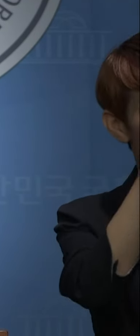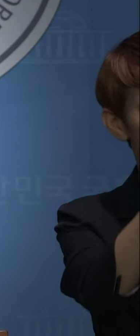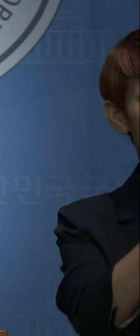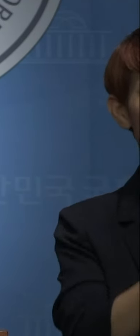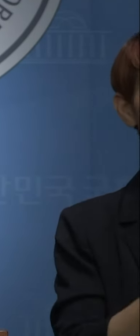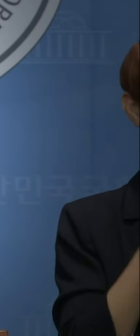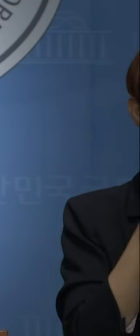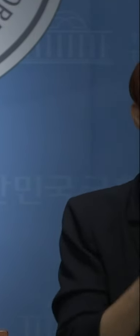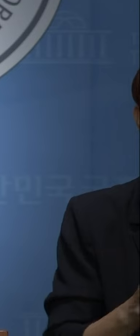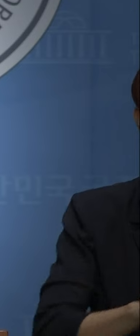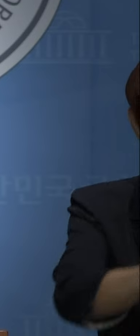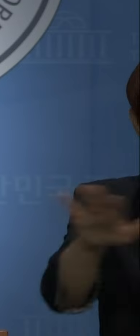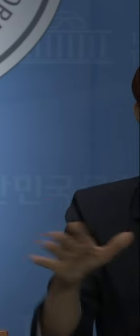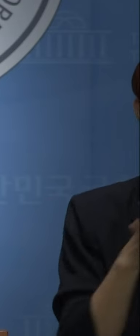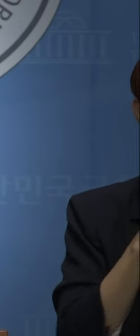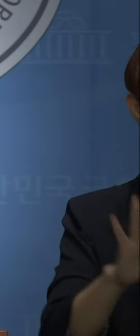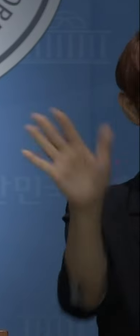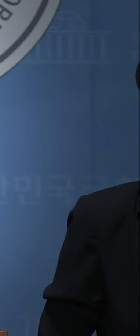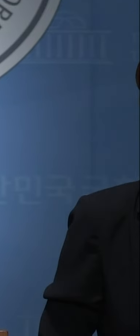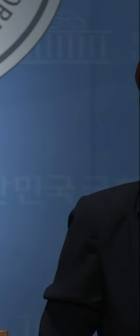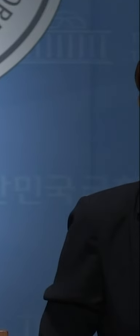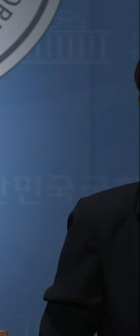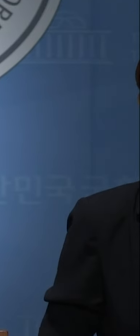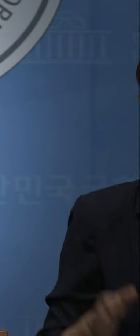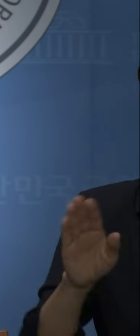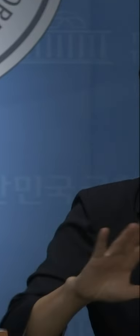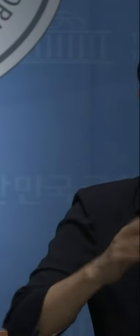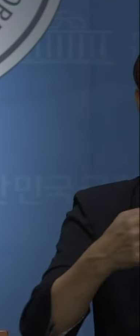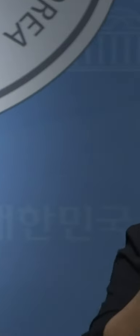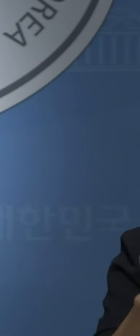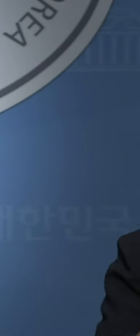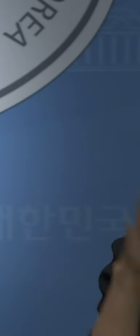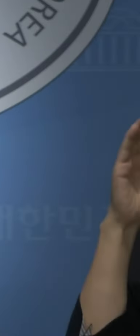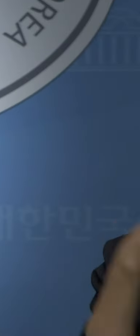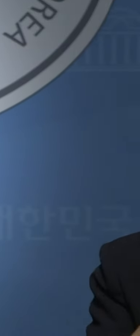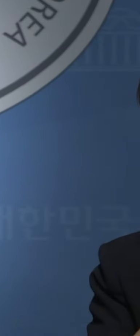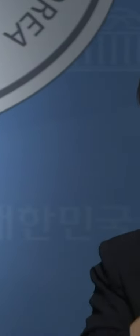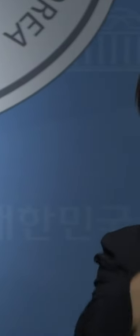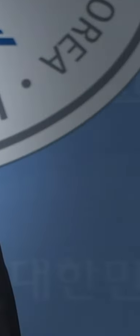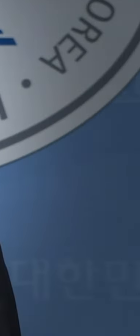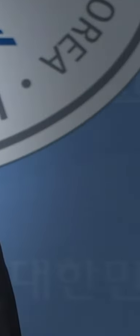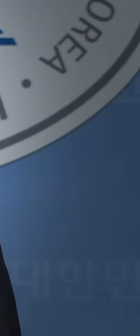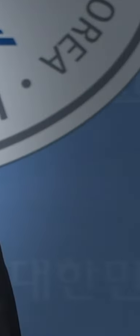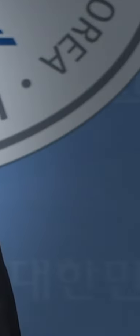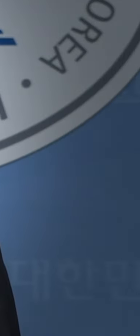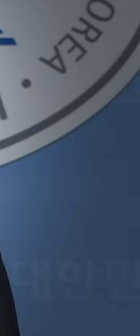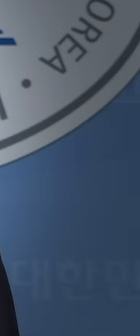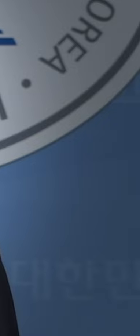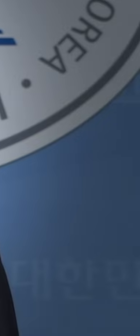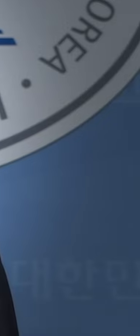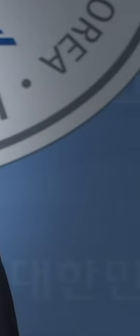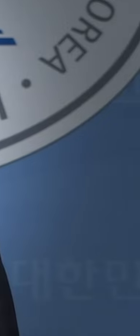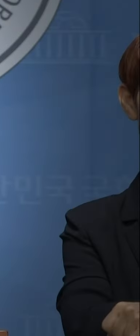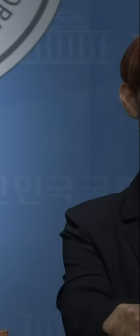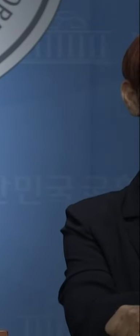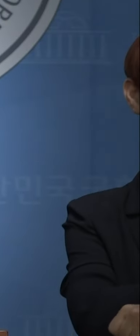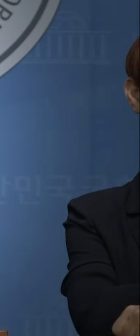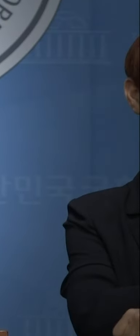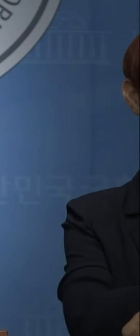이상 속을 국민은 없습니다 민심을 듣겠다는 뻔뻔한 소리를 믿으라는 말입니까